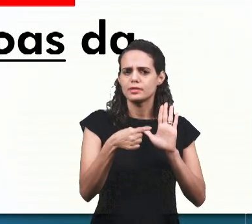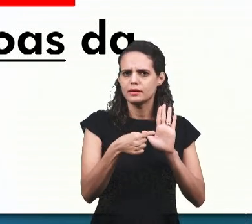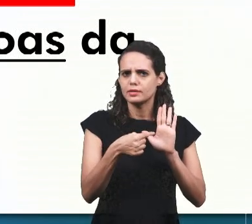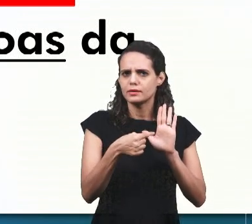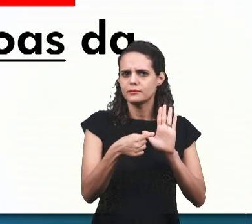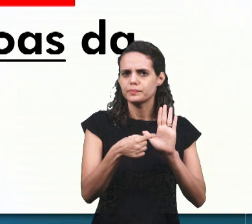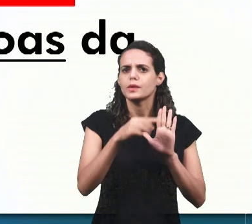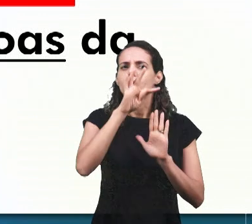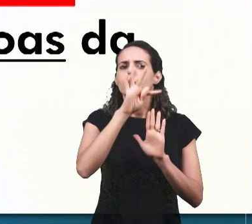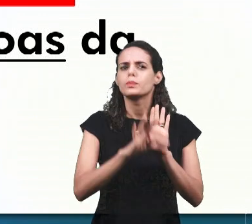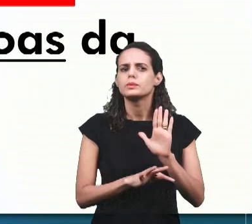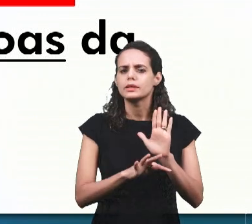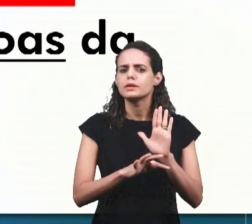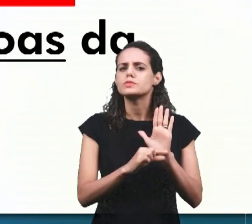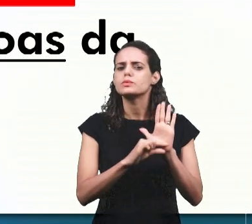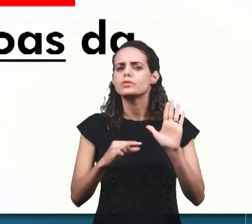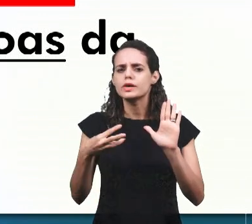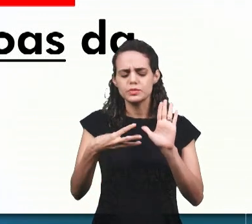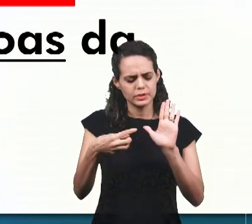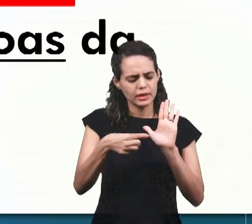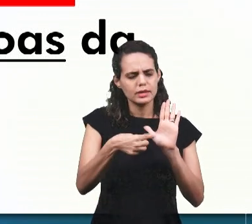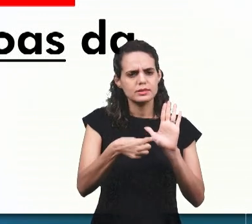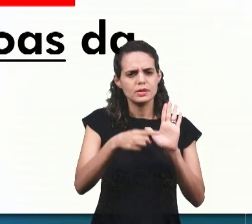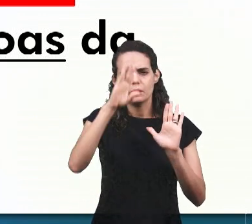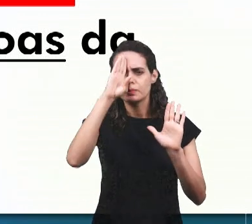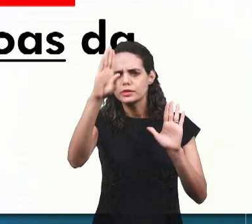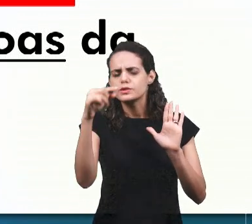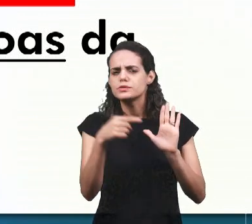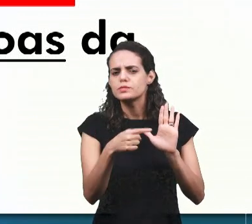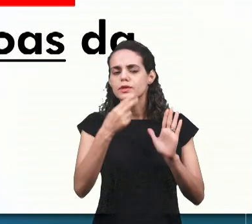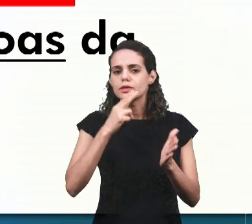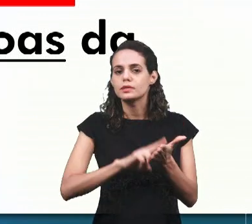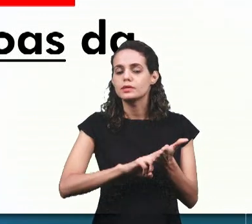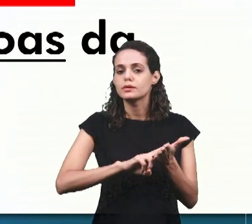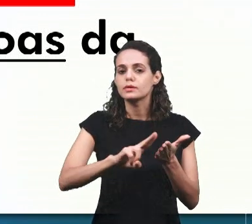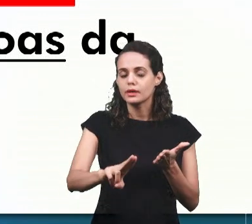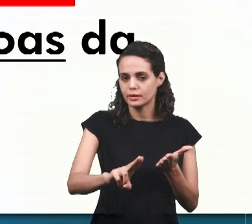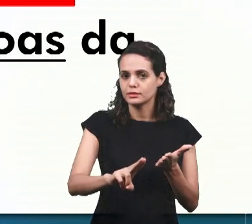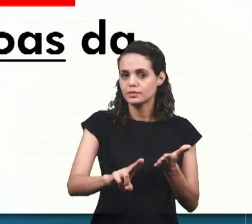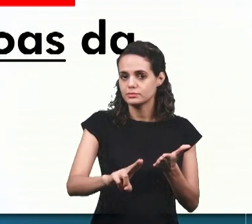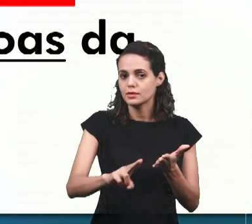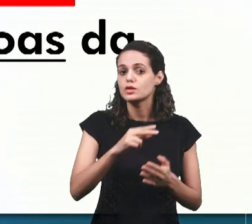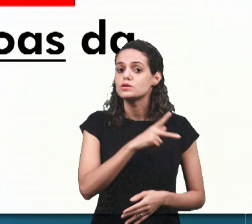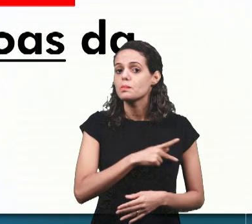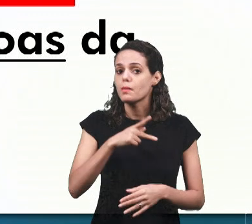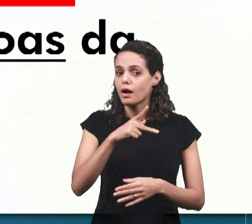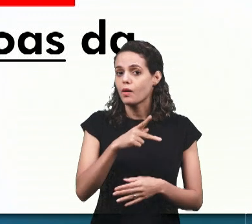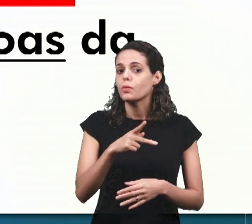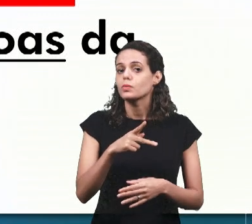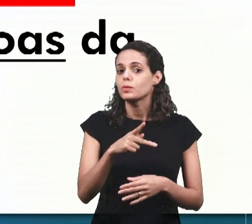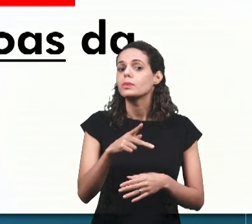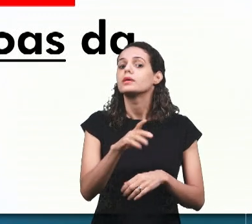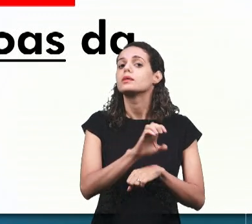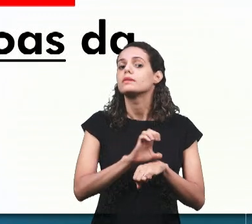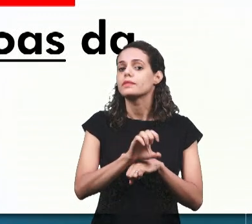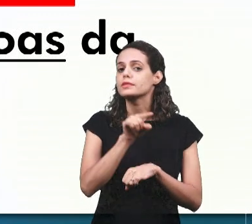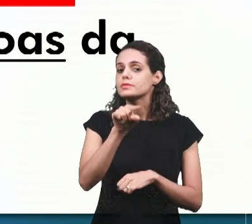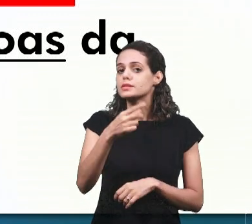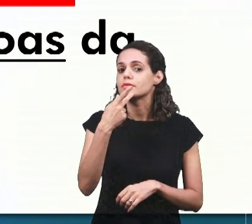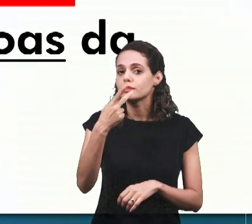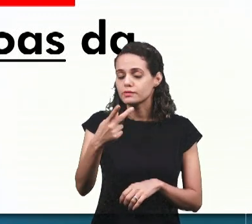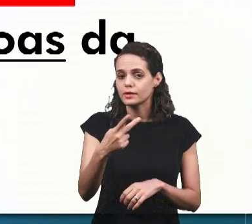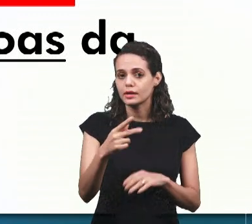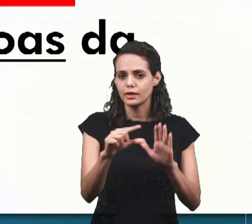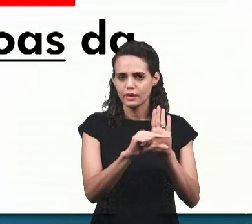3. Quelle est la raison principale, l'objectif principal de la lettre de Paul aux Éphésiens? Vous allez retrouver dans le verset 3, dans